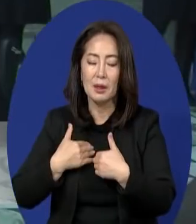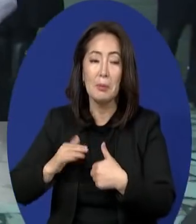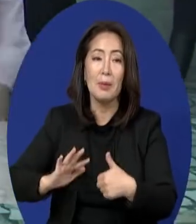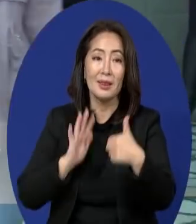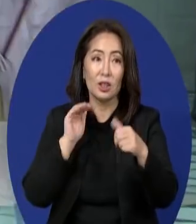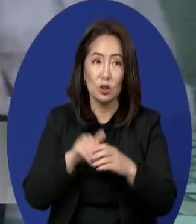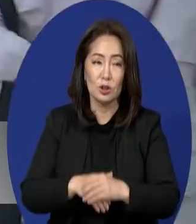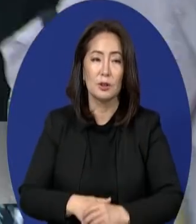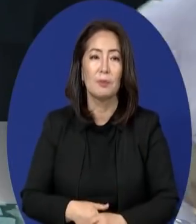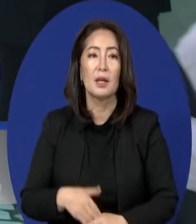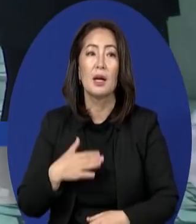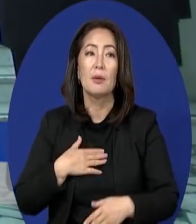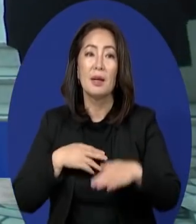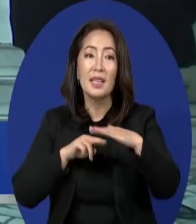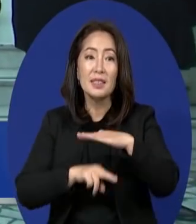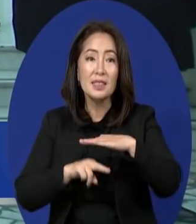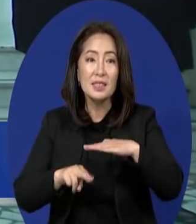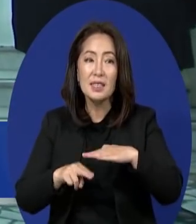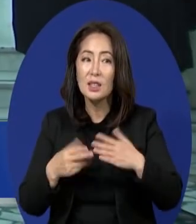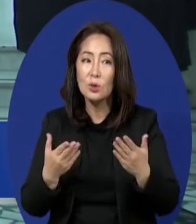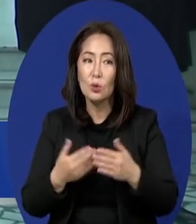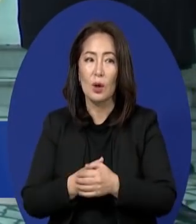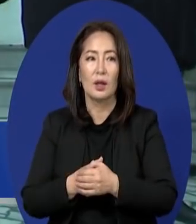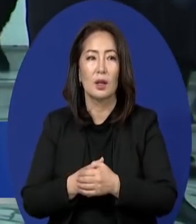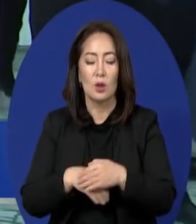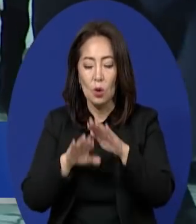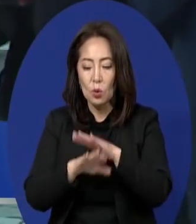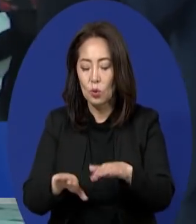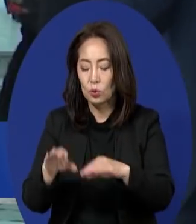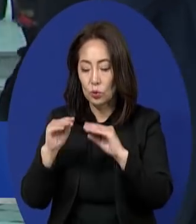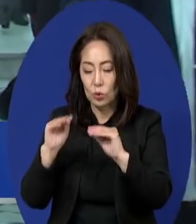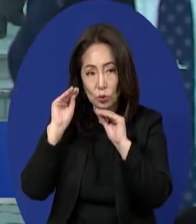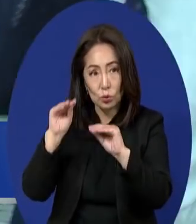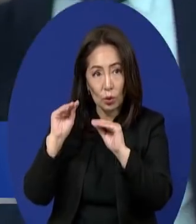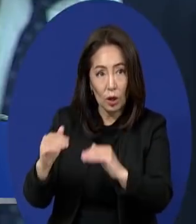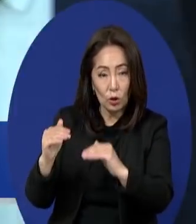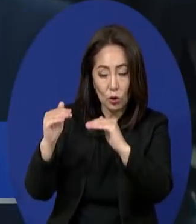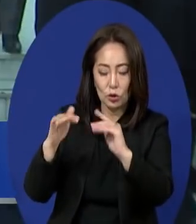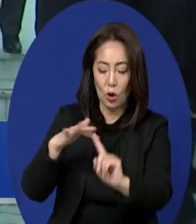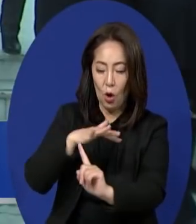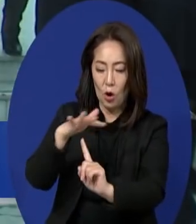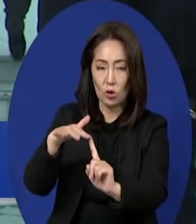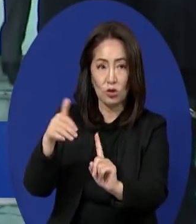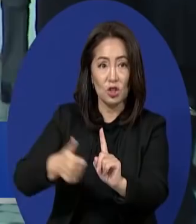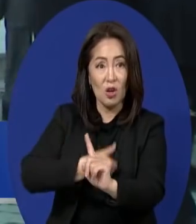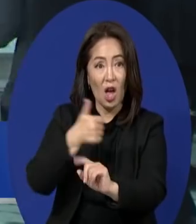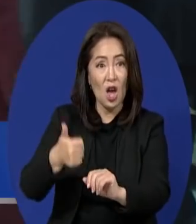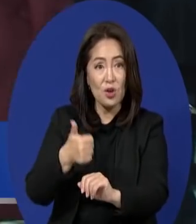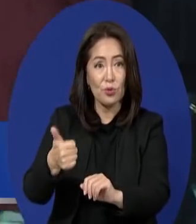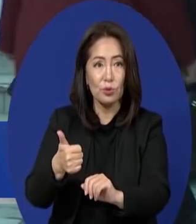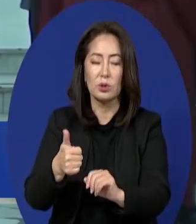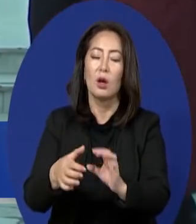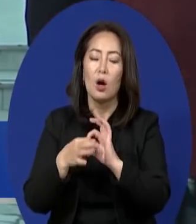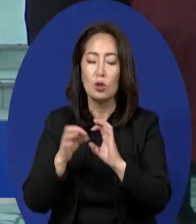чадлаа. За манай цэцэрлэгийн хувьд бол одоо хүүхдийн сурч хөгжих эрүүл аюулгүй орчинг одоо гадна татан талд одоо бүрдүүлж